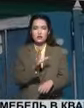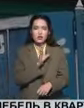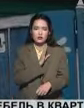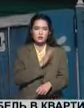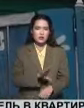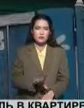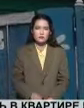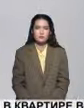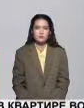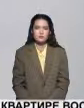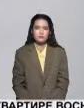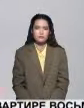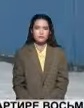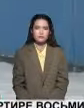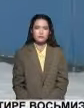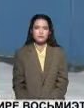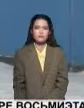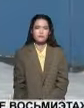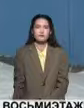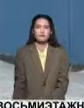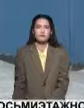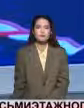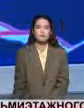Раиса Моргунова, Азат Кабидулла, Астана Таймс, Павлодар.